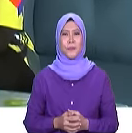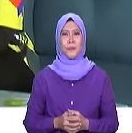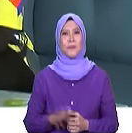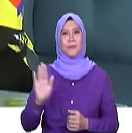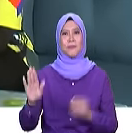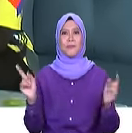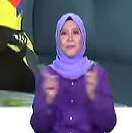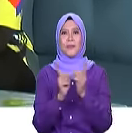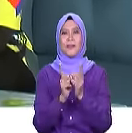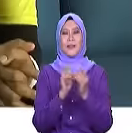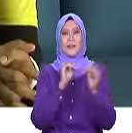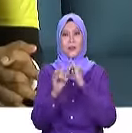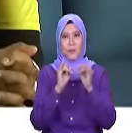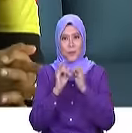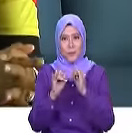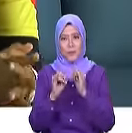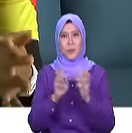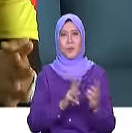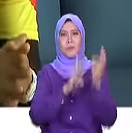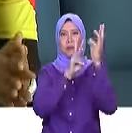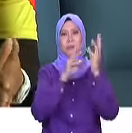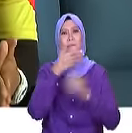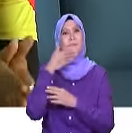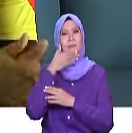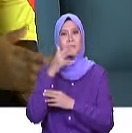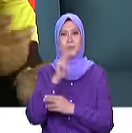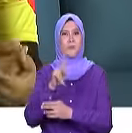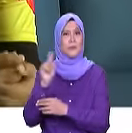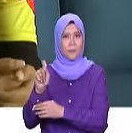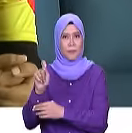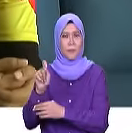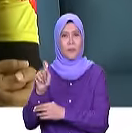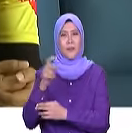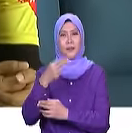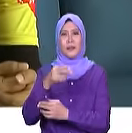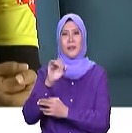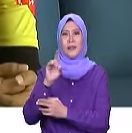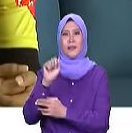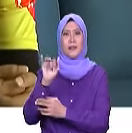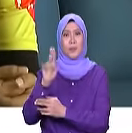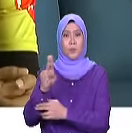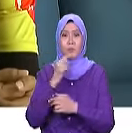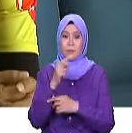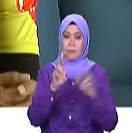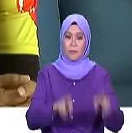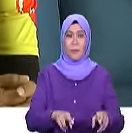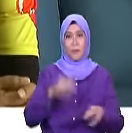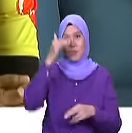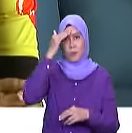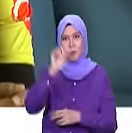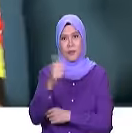Beliau ditemui dalam satu temubual khas di Wisma Belia Daerah Kota Tinggi. Selain Nur Hidayu, rakyat Johor lain, Lieutenant General